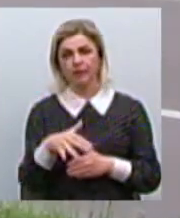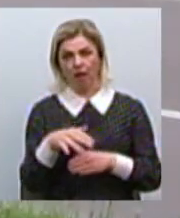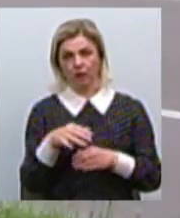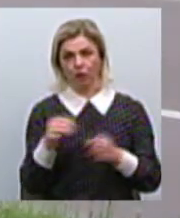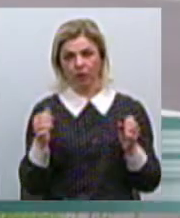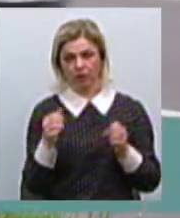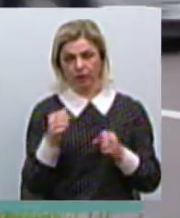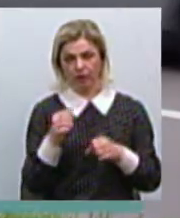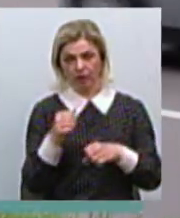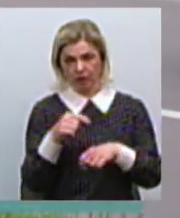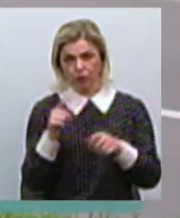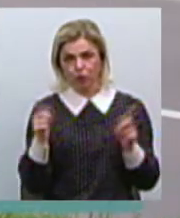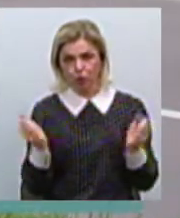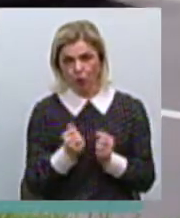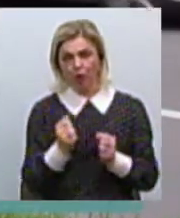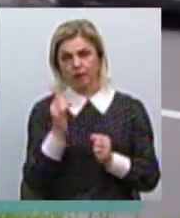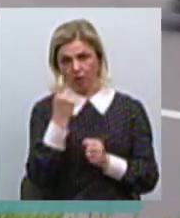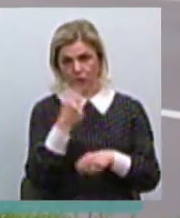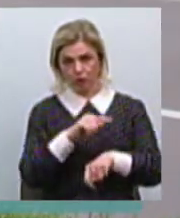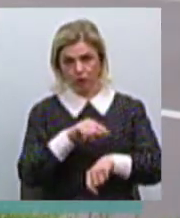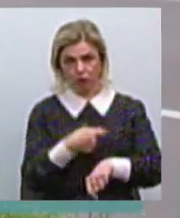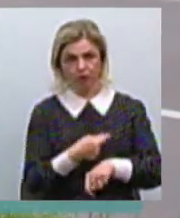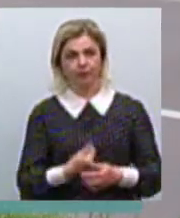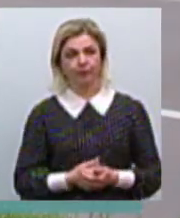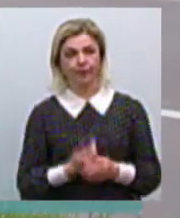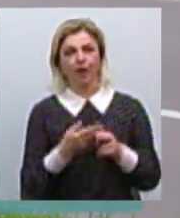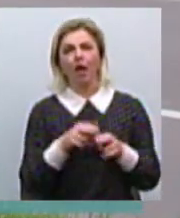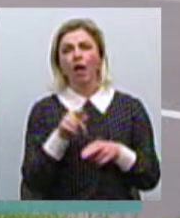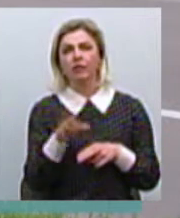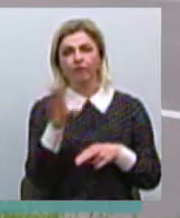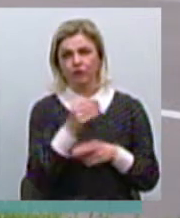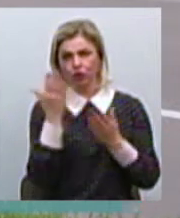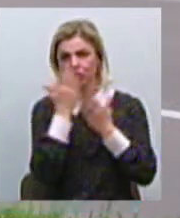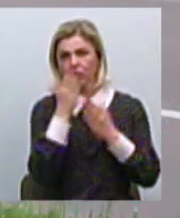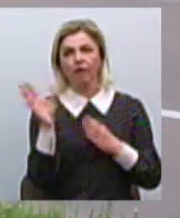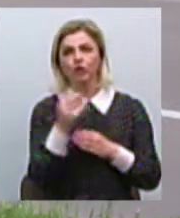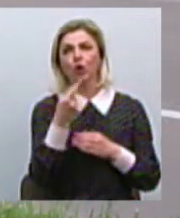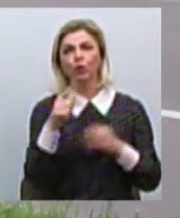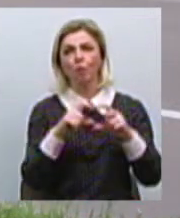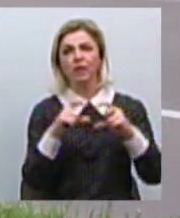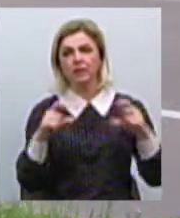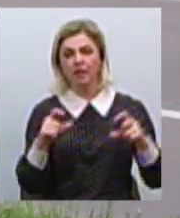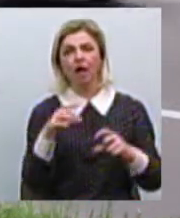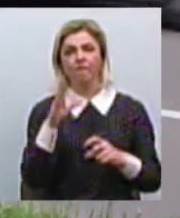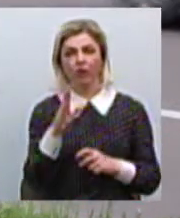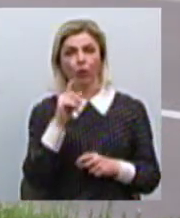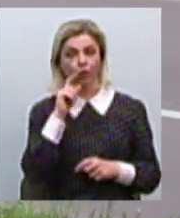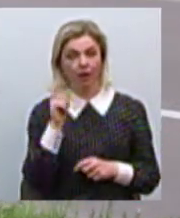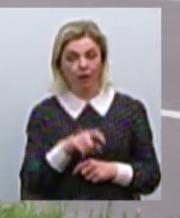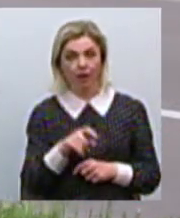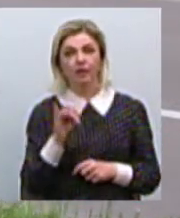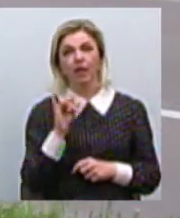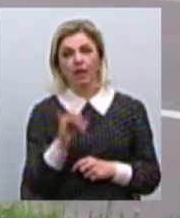Система розпізнає номерні знаки, причому розпізнає всі номерні знаки, які існують в Україні, а також за